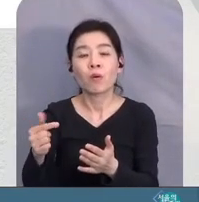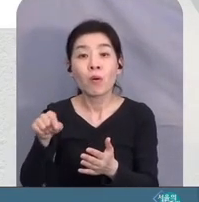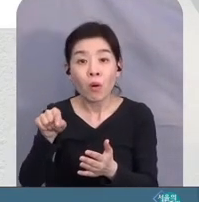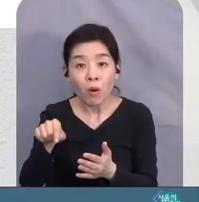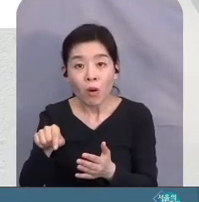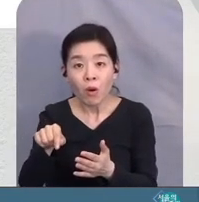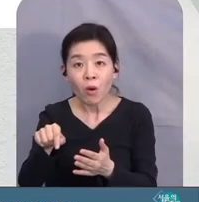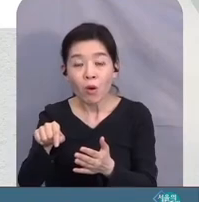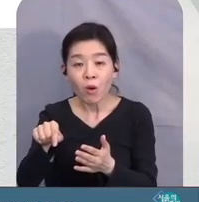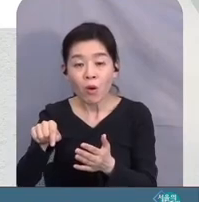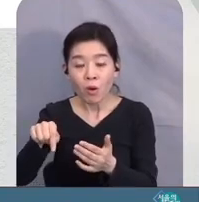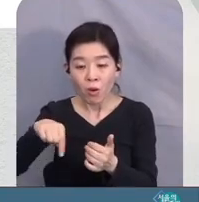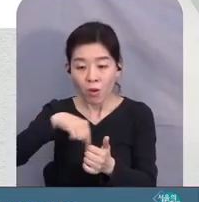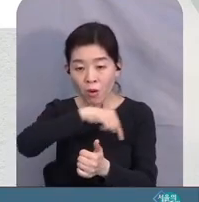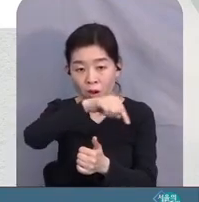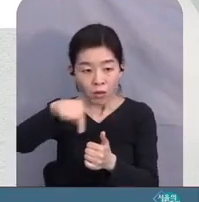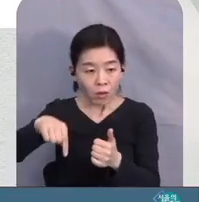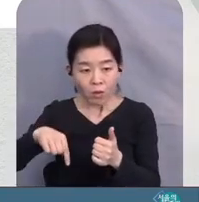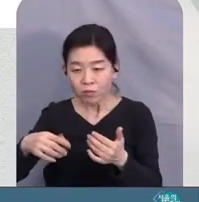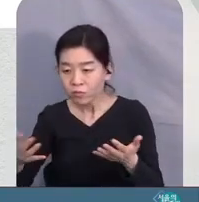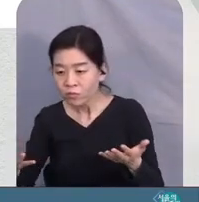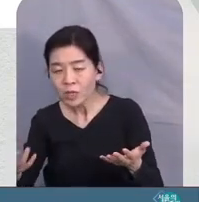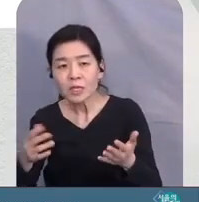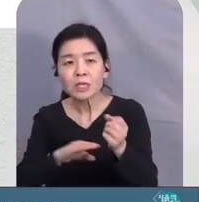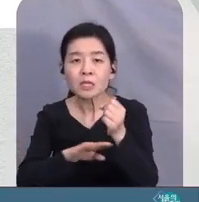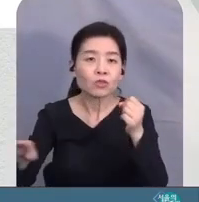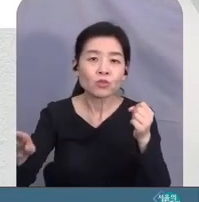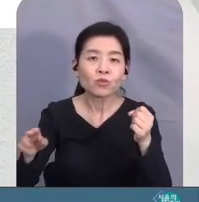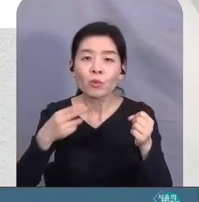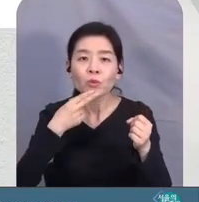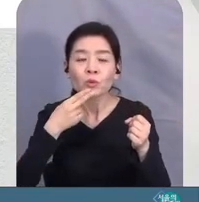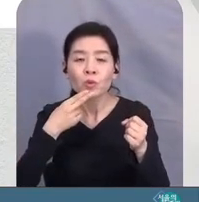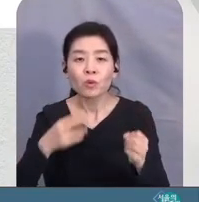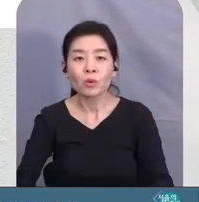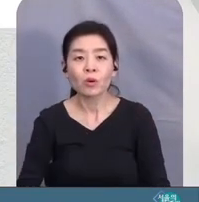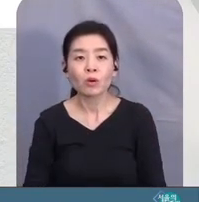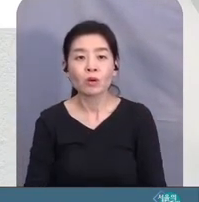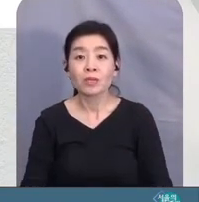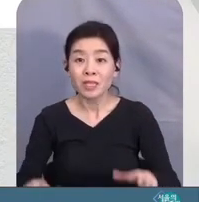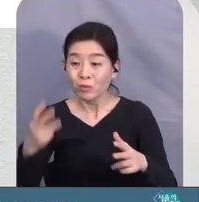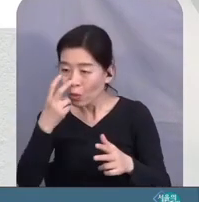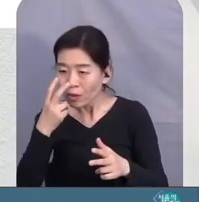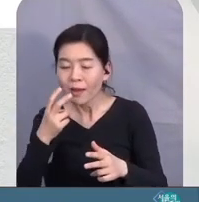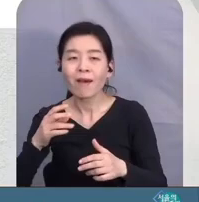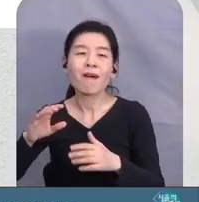인해서 생태계 어떻게 확인하라는 기준이 없는 거예요. 이거는 엉터리!